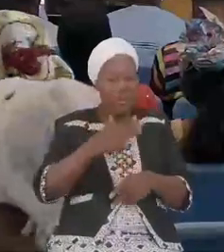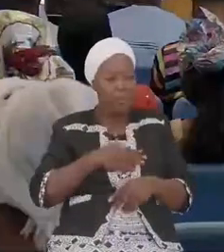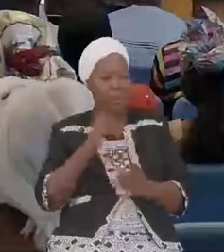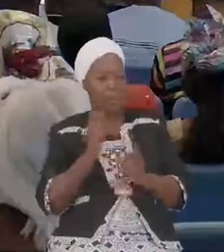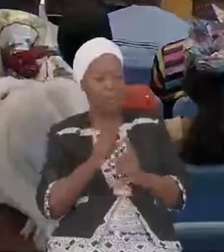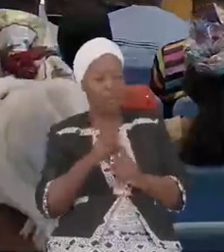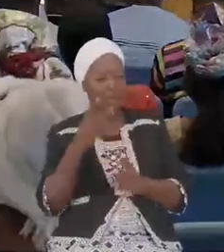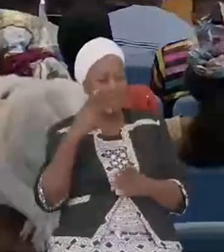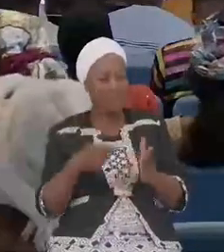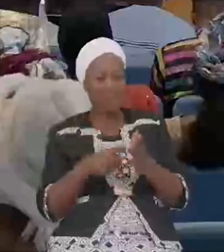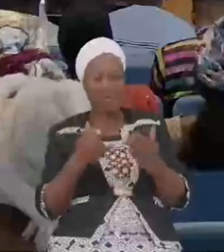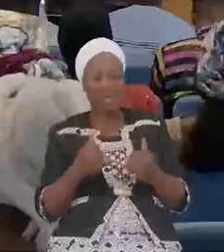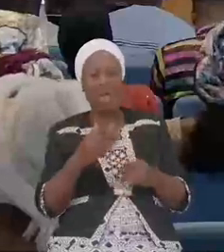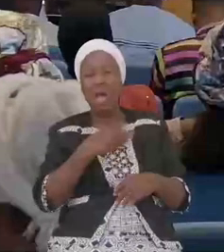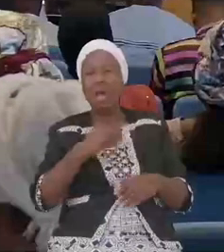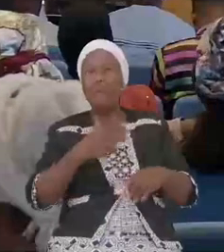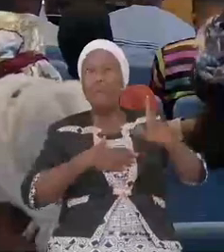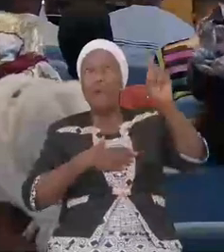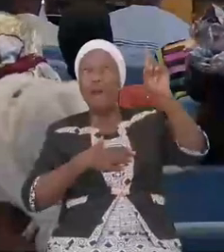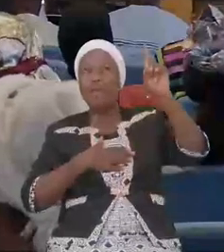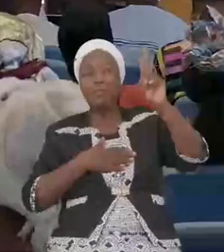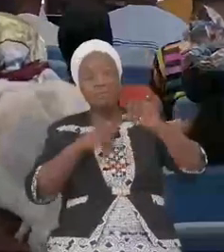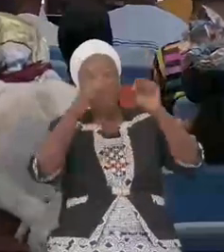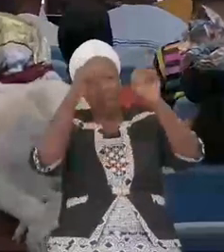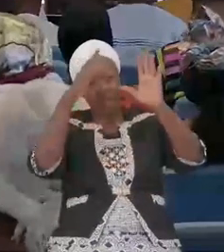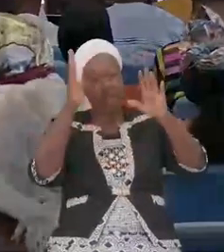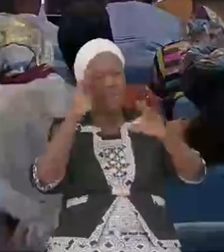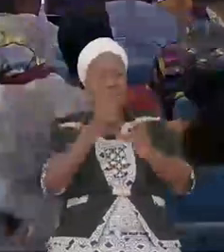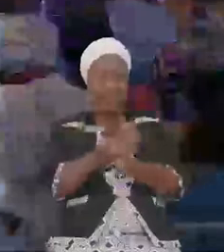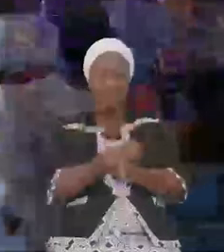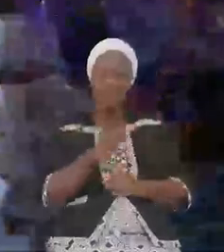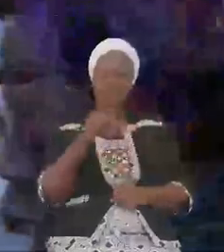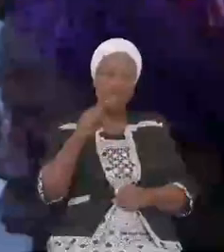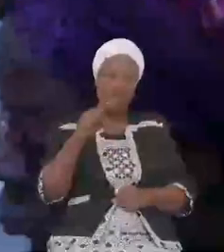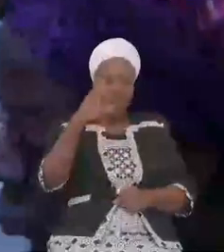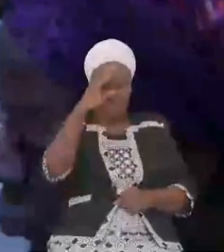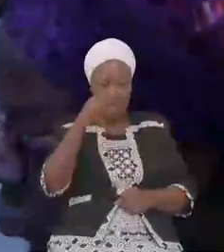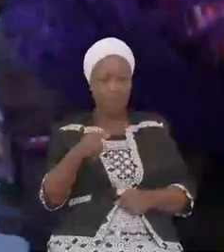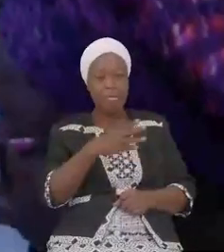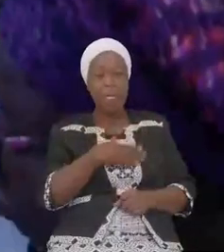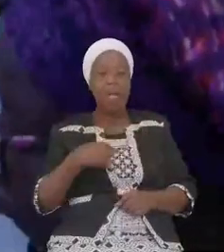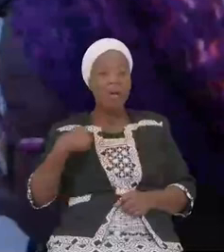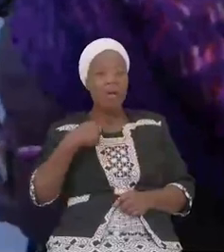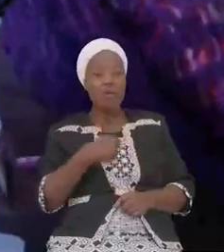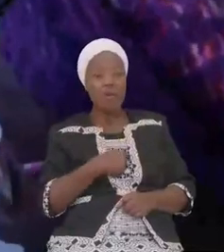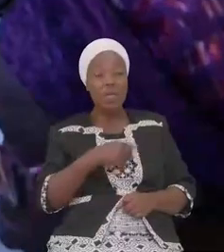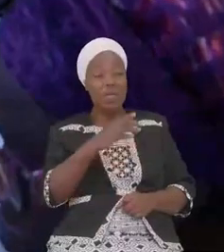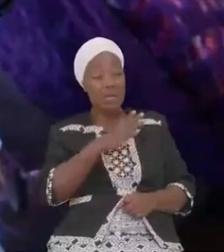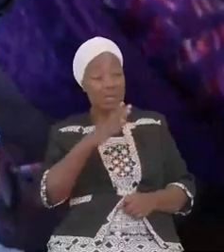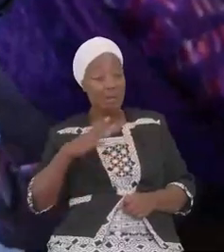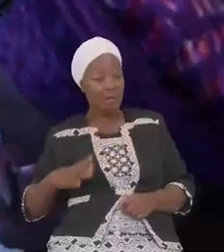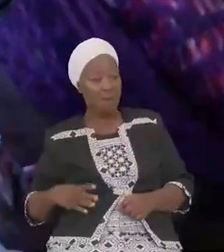maintenant. Et mon Père l'aimera. Nous, Christ, avec le